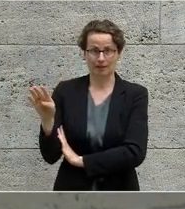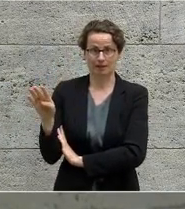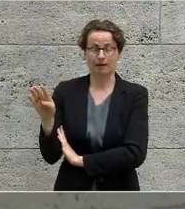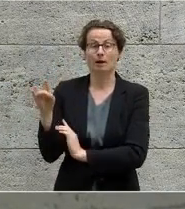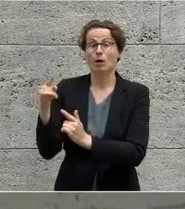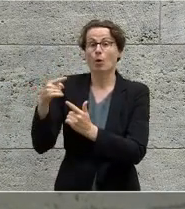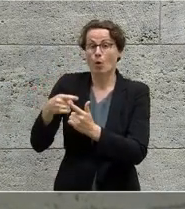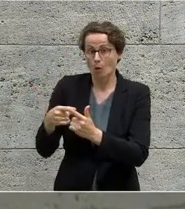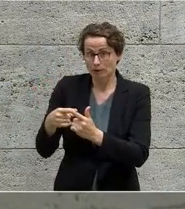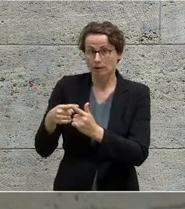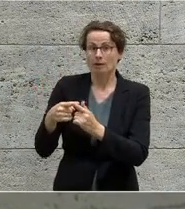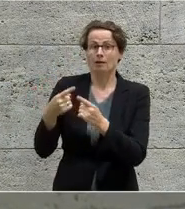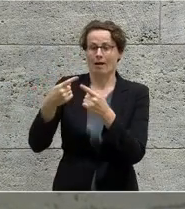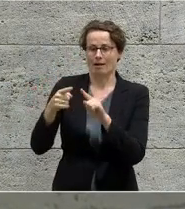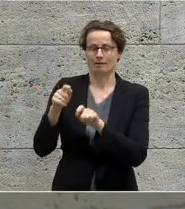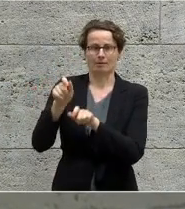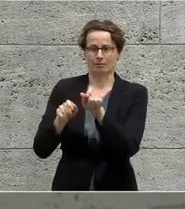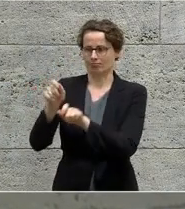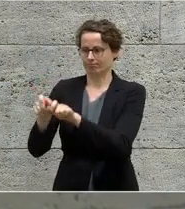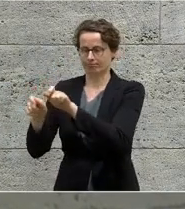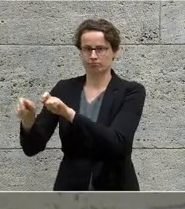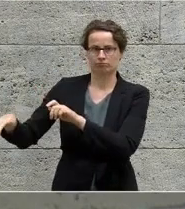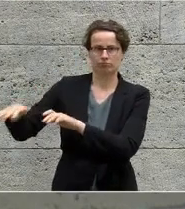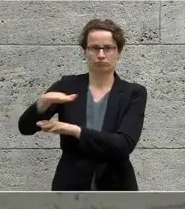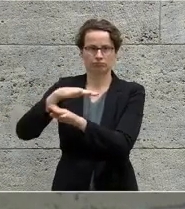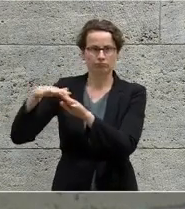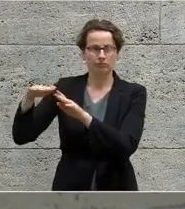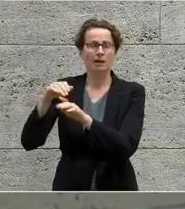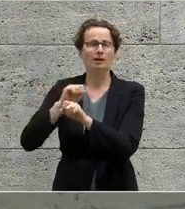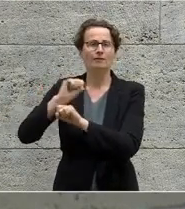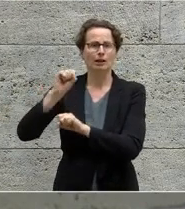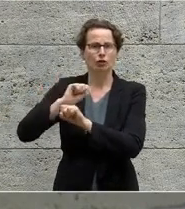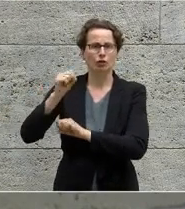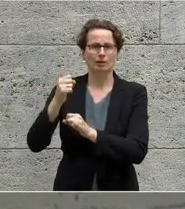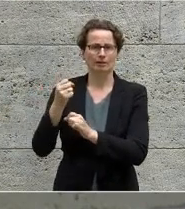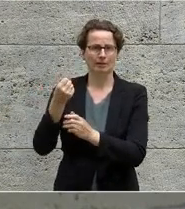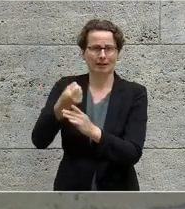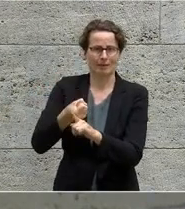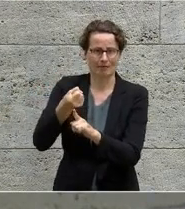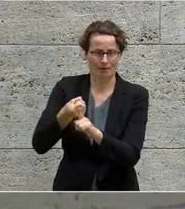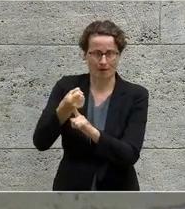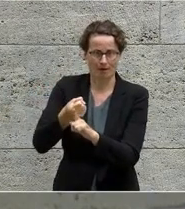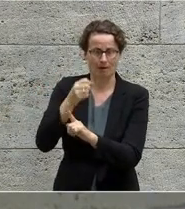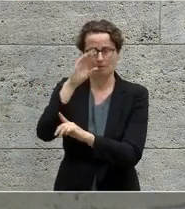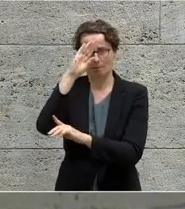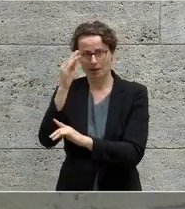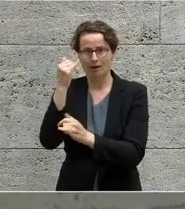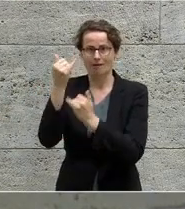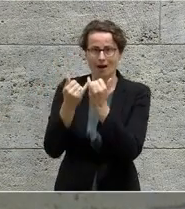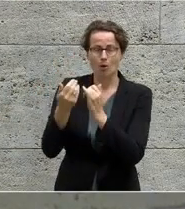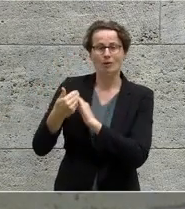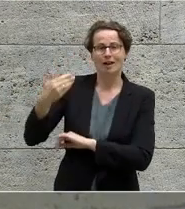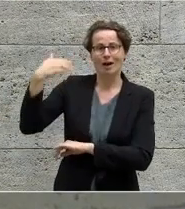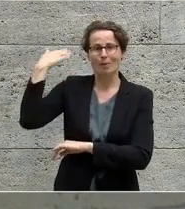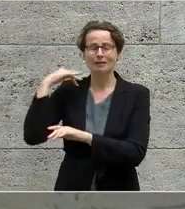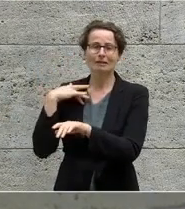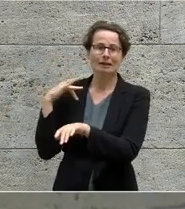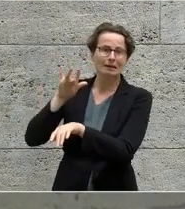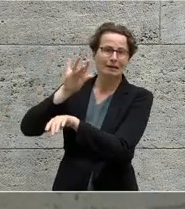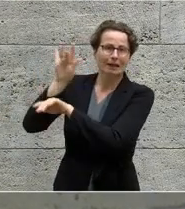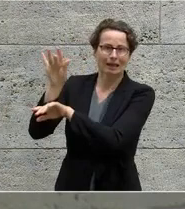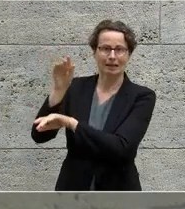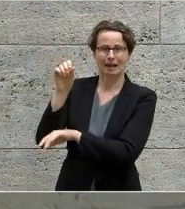aller anderen Widerstandskämpferinnen und Widerstandskämpfer, die sich gegen die